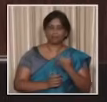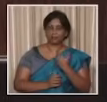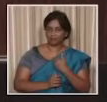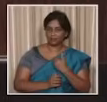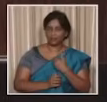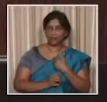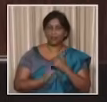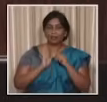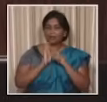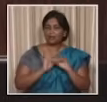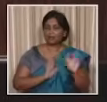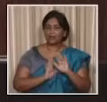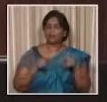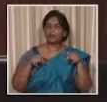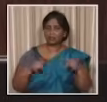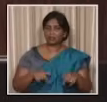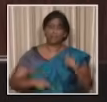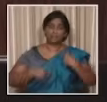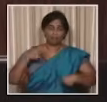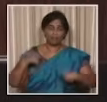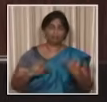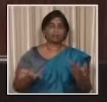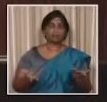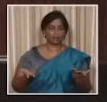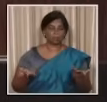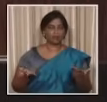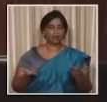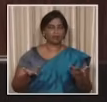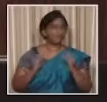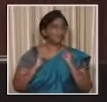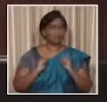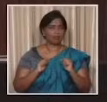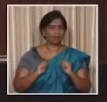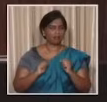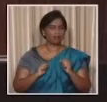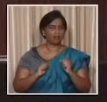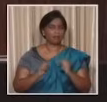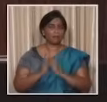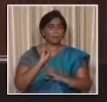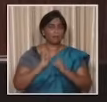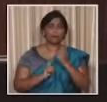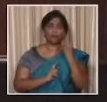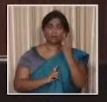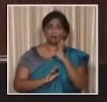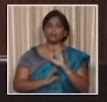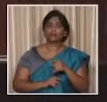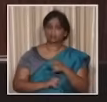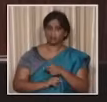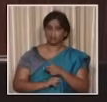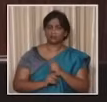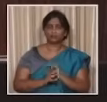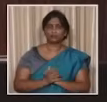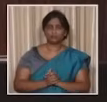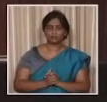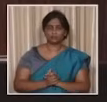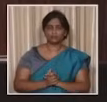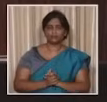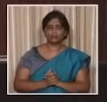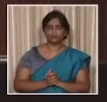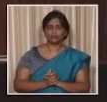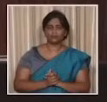ඔබතුමා අසාධාරණයක් කරන අද විවාදය. අද මේ පැවැත්වෙන අයවැය විවාදයේ අමාත්‍යංශ කීපයක ඒකද?